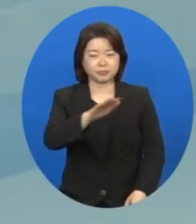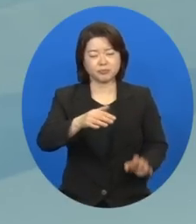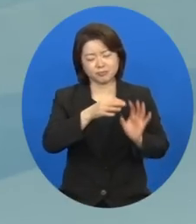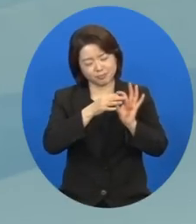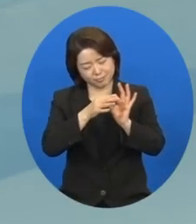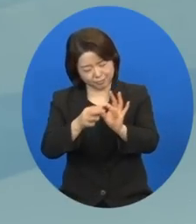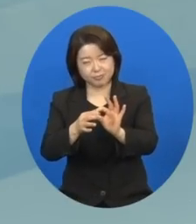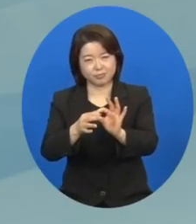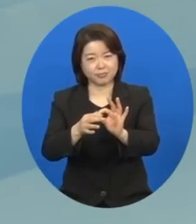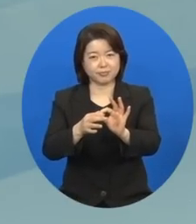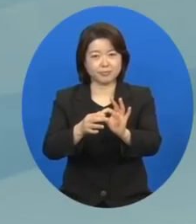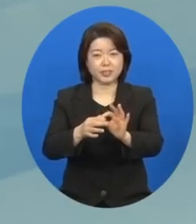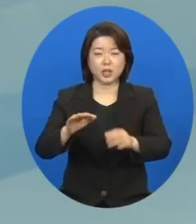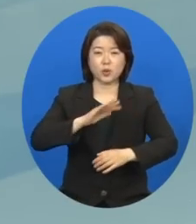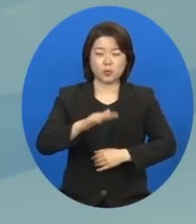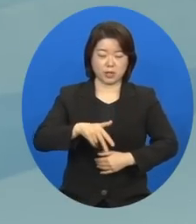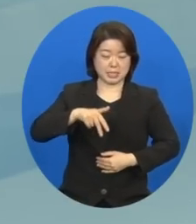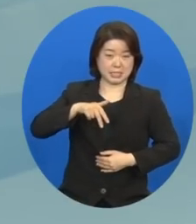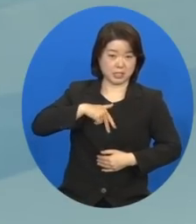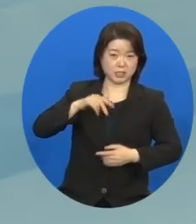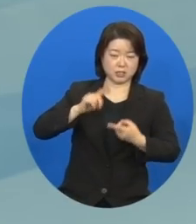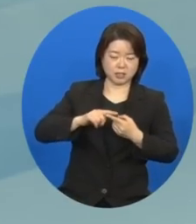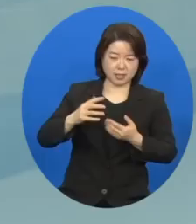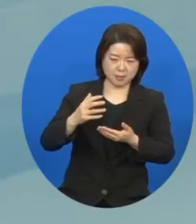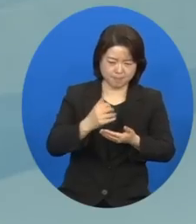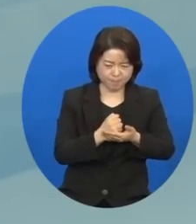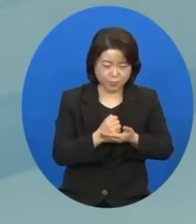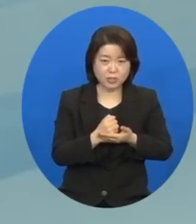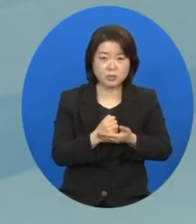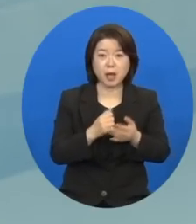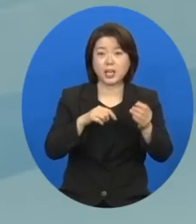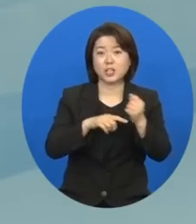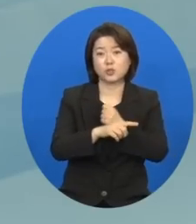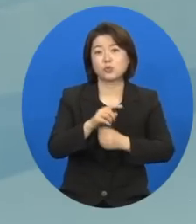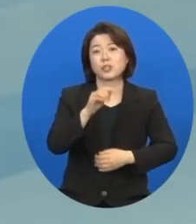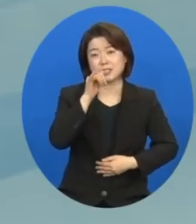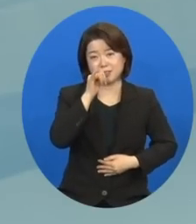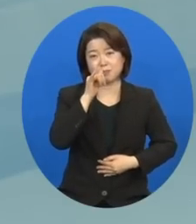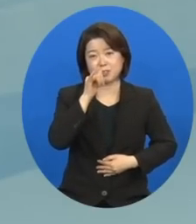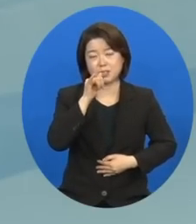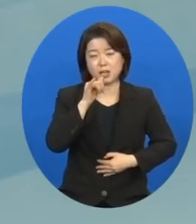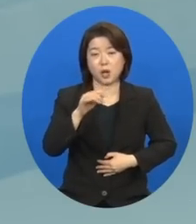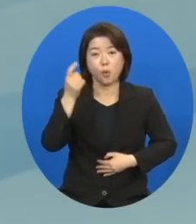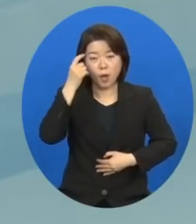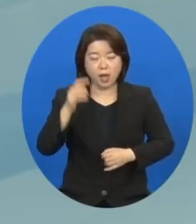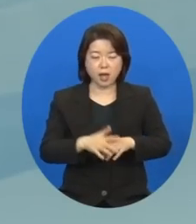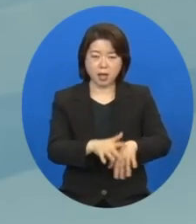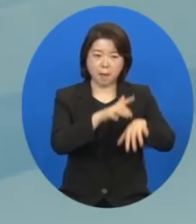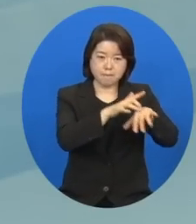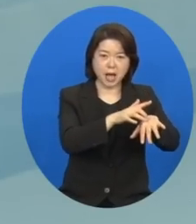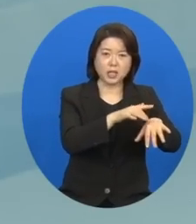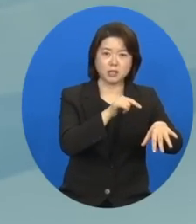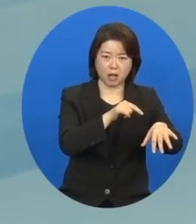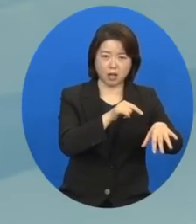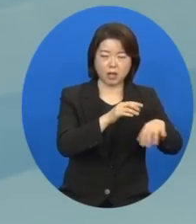끊임없이 우리가 정체성을 붙잡아야 될 이유가 있어요. 마귀가, 사탄이 우리에게 거짓